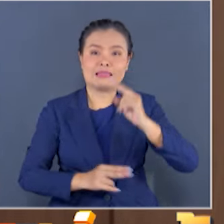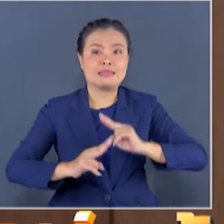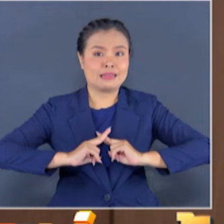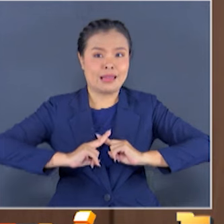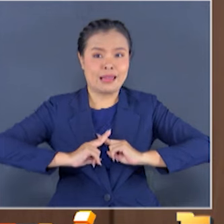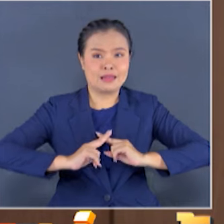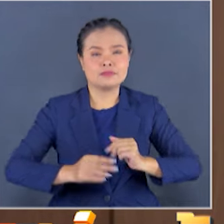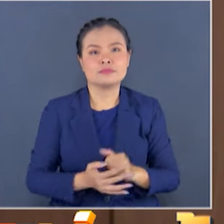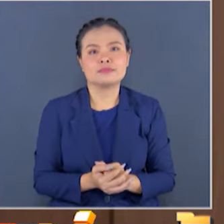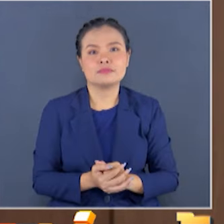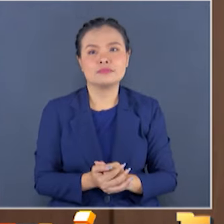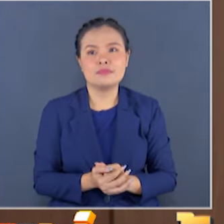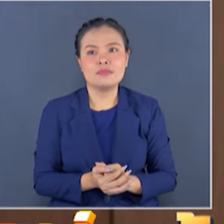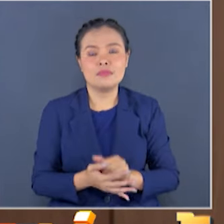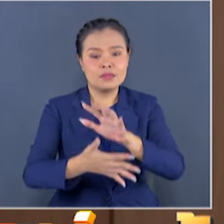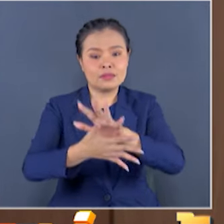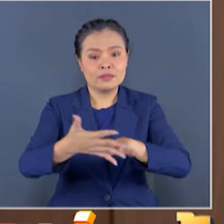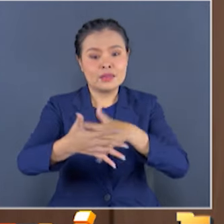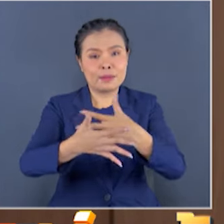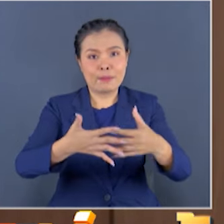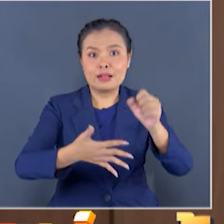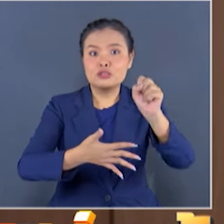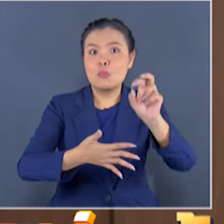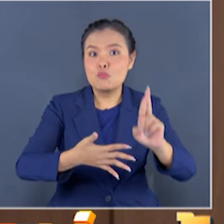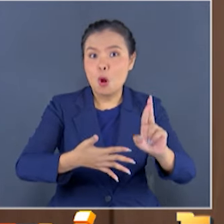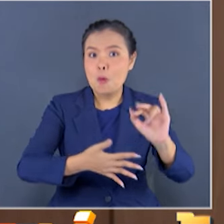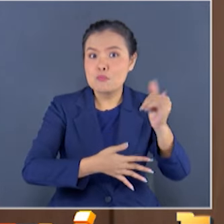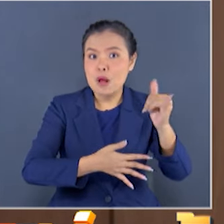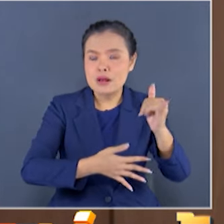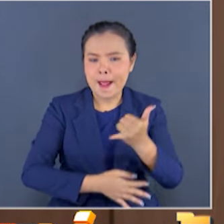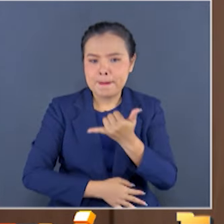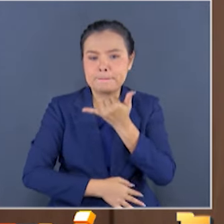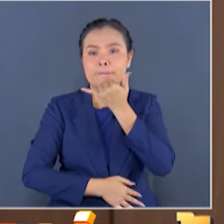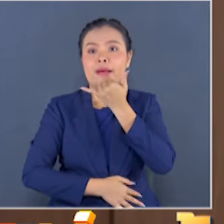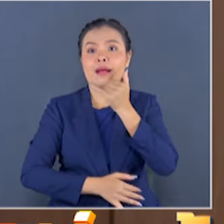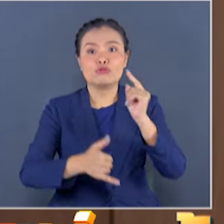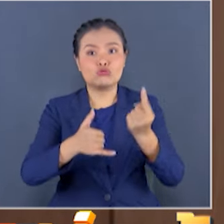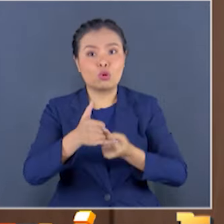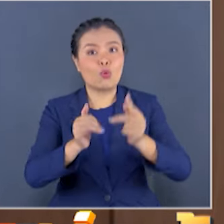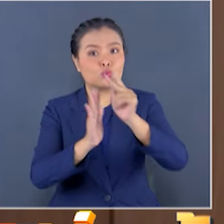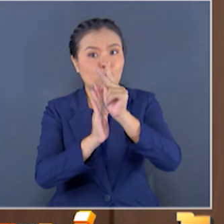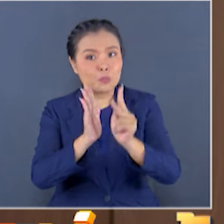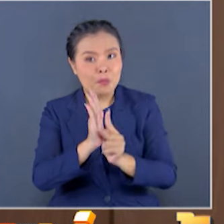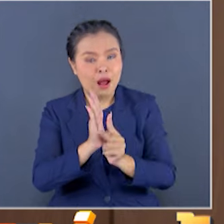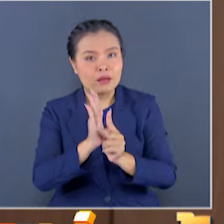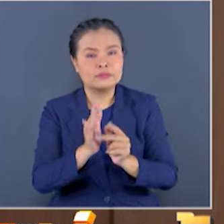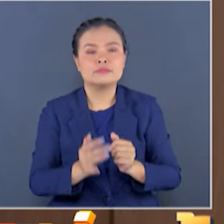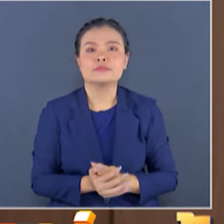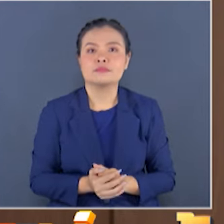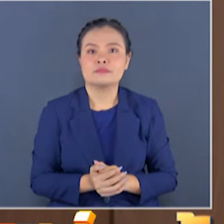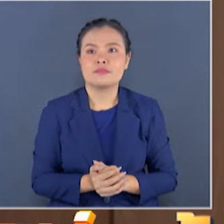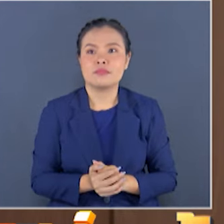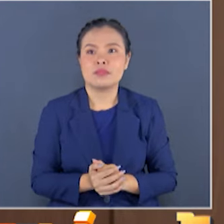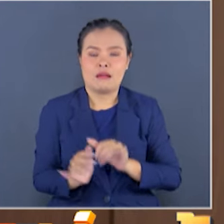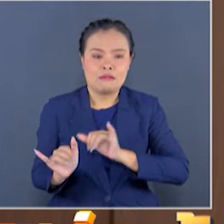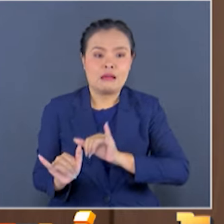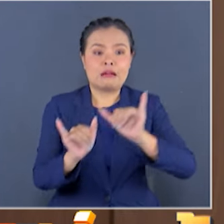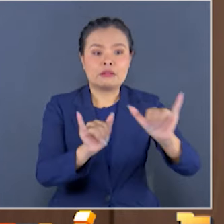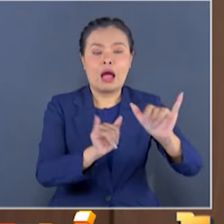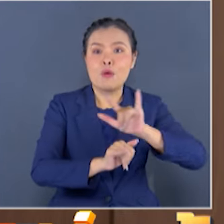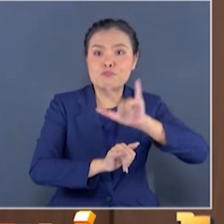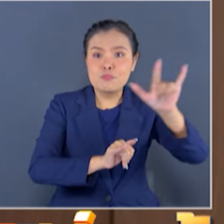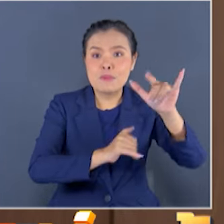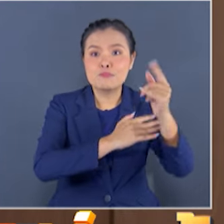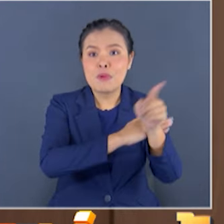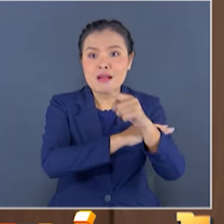ามันเป็นทางเลือกไว้หรือเปล่านะครับเผื่อว่าผิดพลาดในเรื่องของคดีความอะไรแบบนี้จะได้มีที่อยู่ต่อไปนะครับ